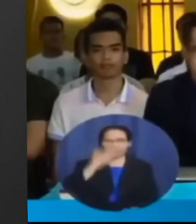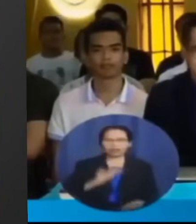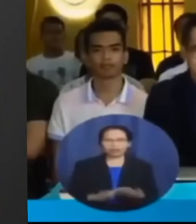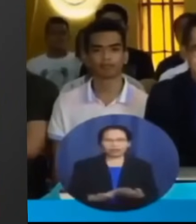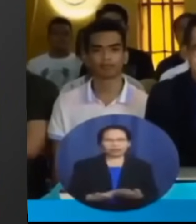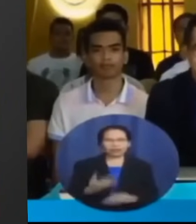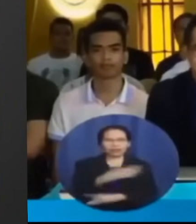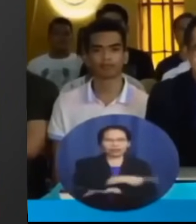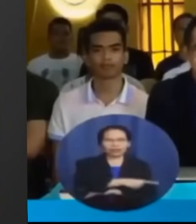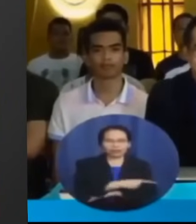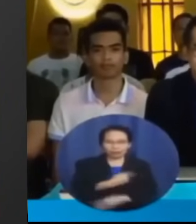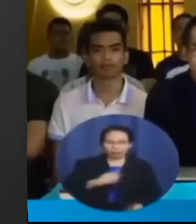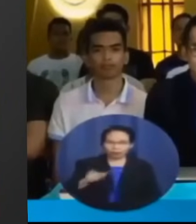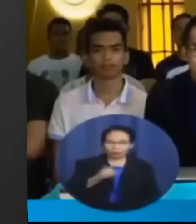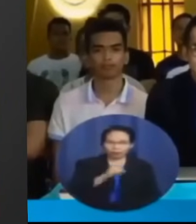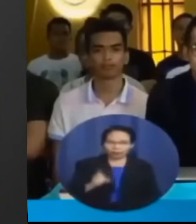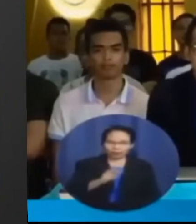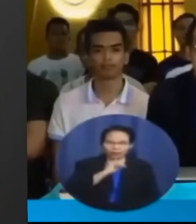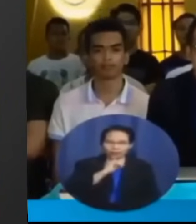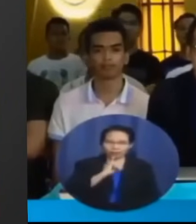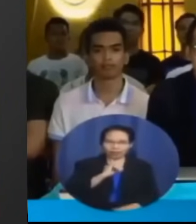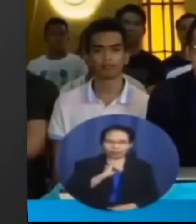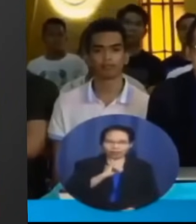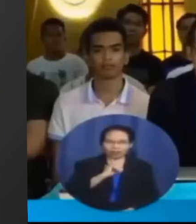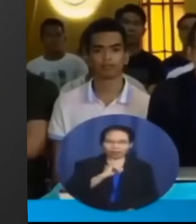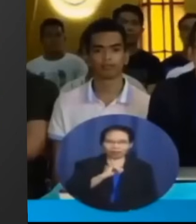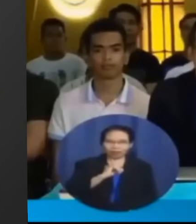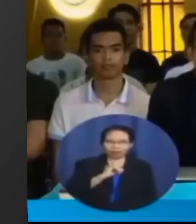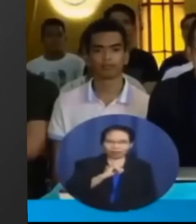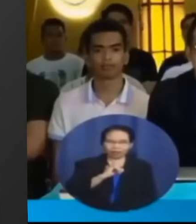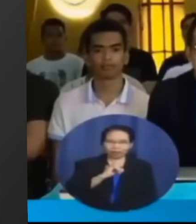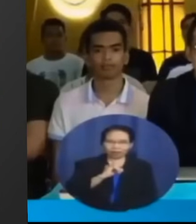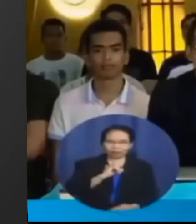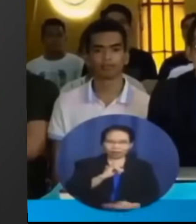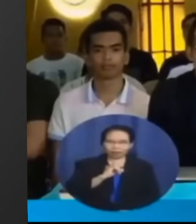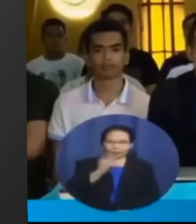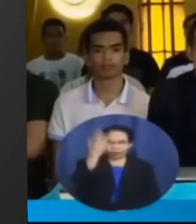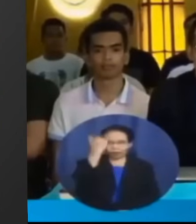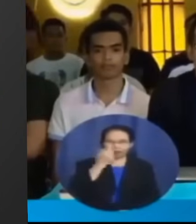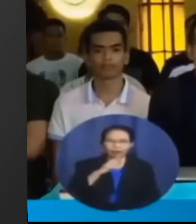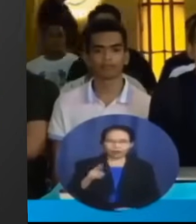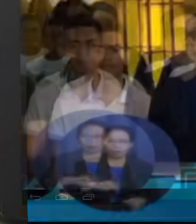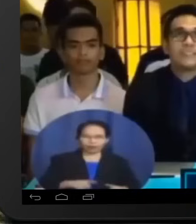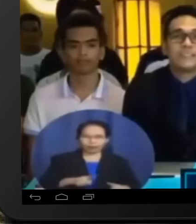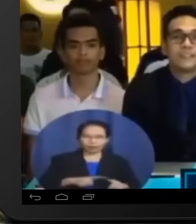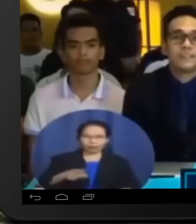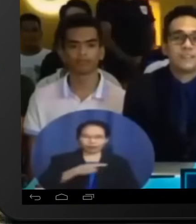Magandang araw po. Ang tanong ko po, bakit po may iba't ibang mga relihiyon?